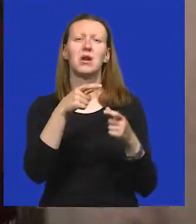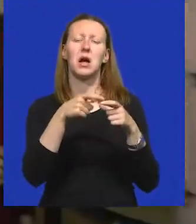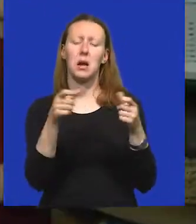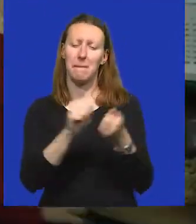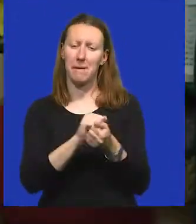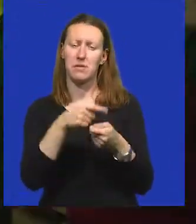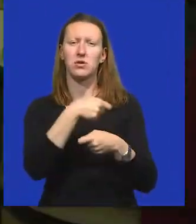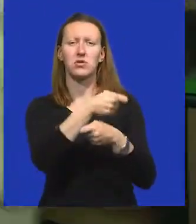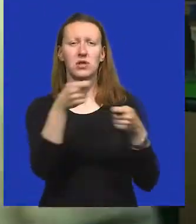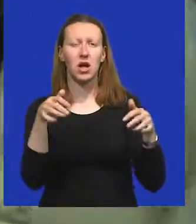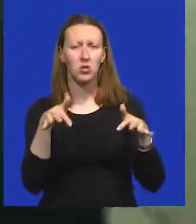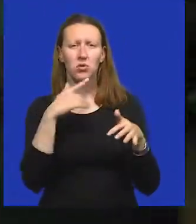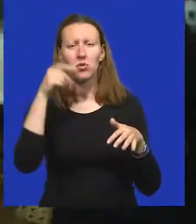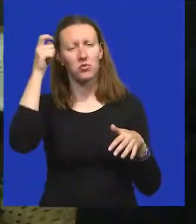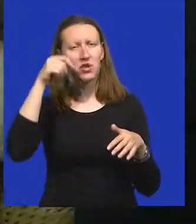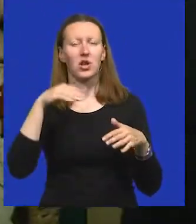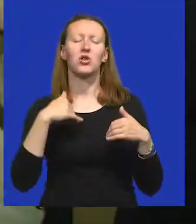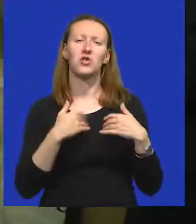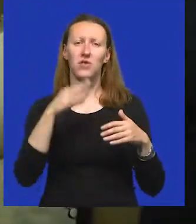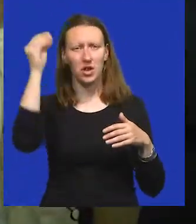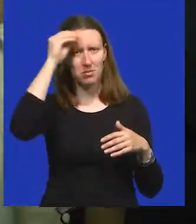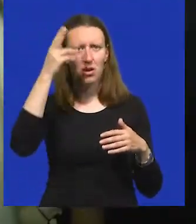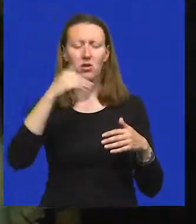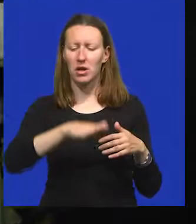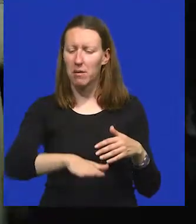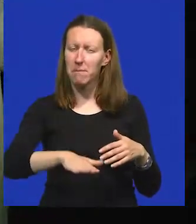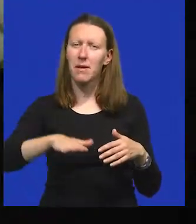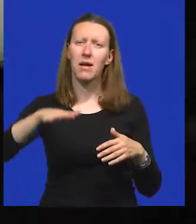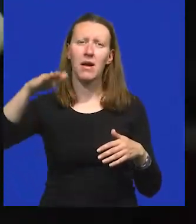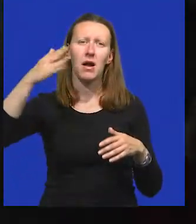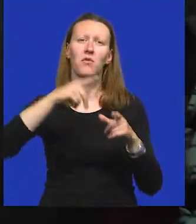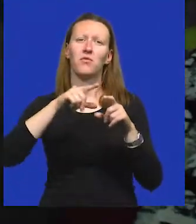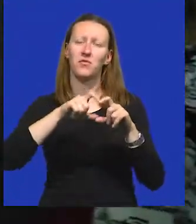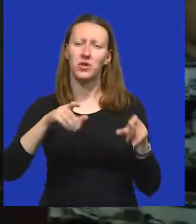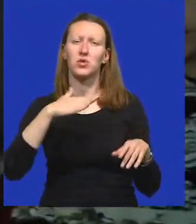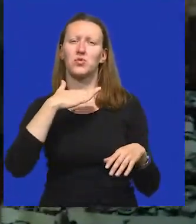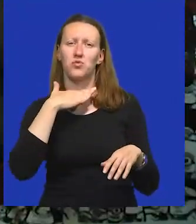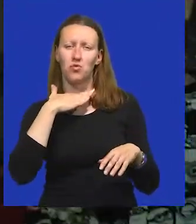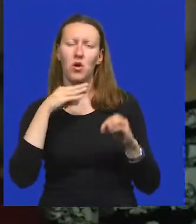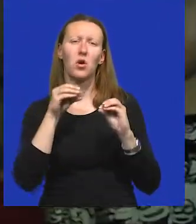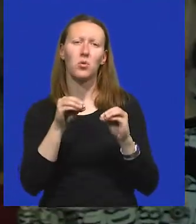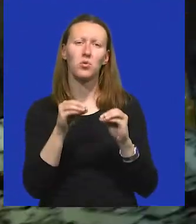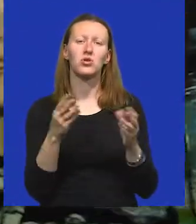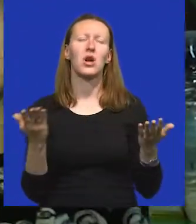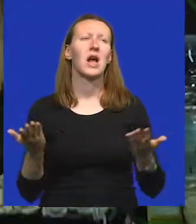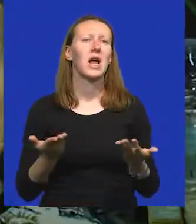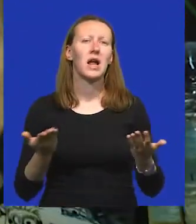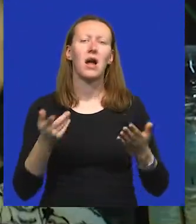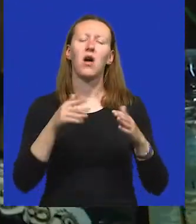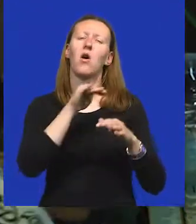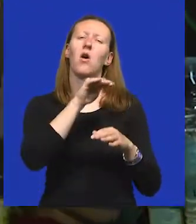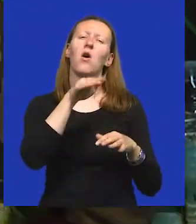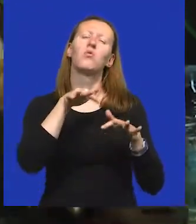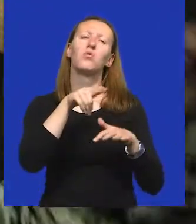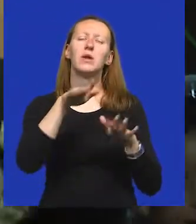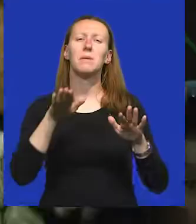i volantini che si danno agli abitanti di Dignano, si impara già da piccoli all'asilo, alle scuole, ma come